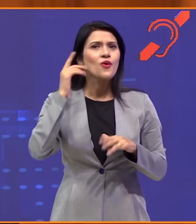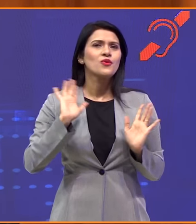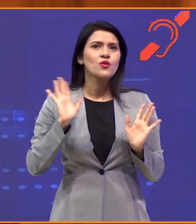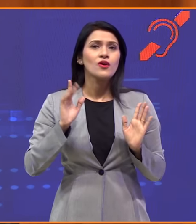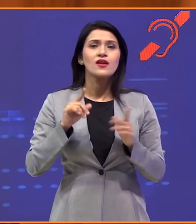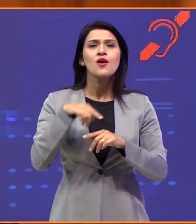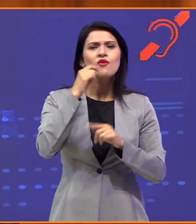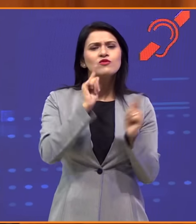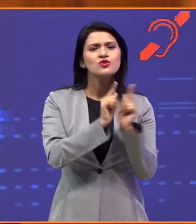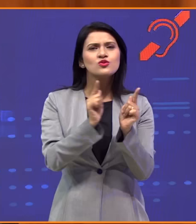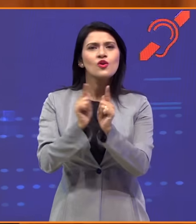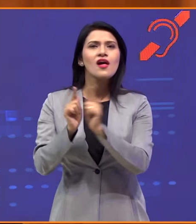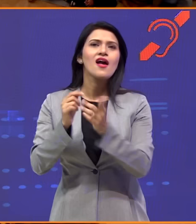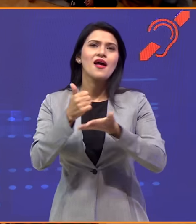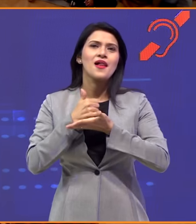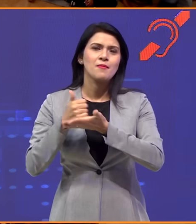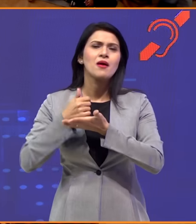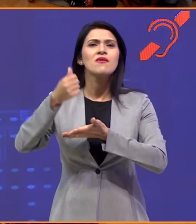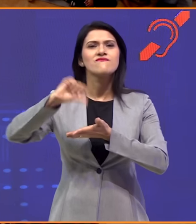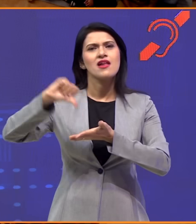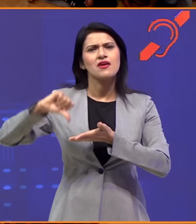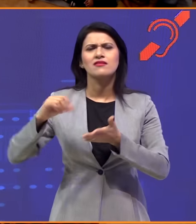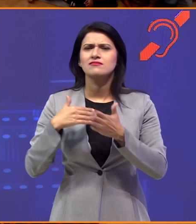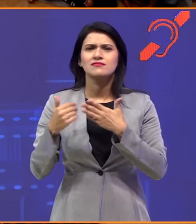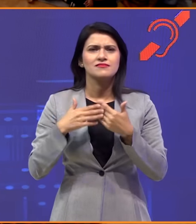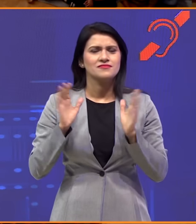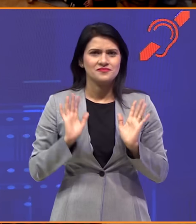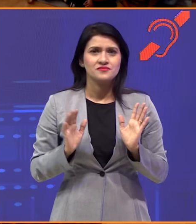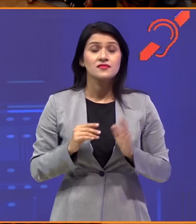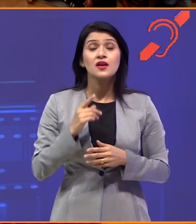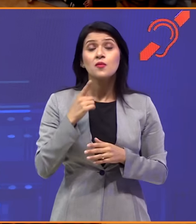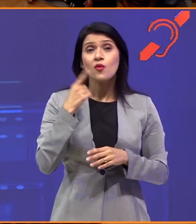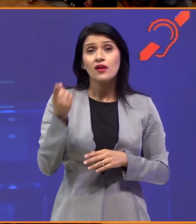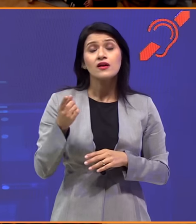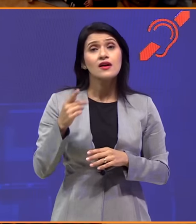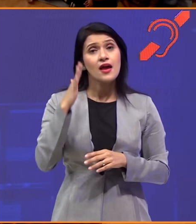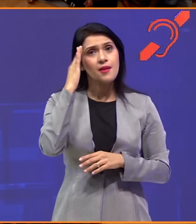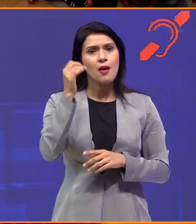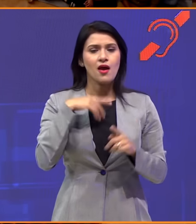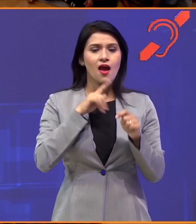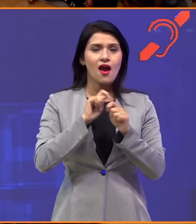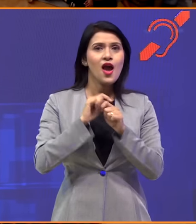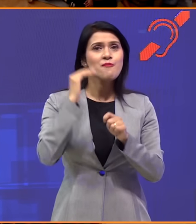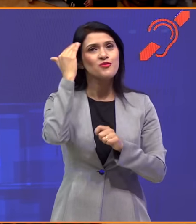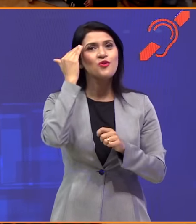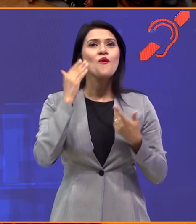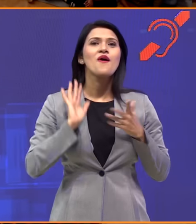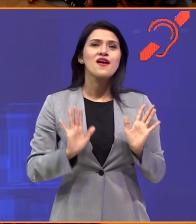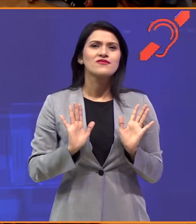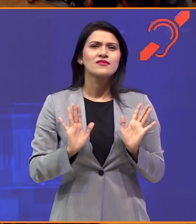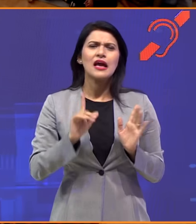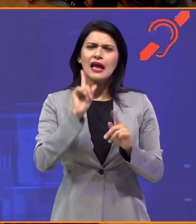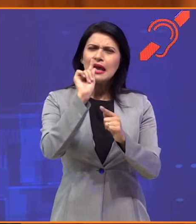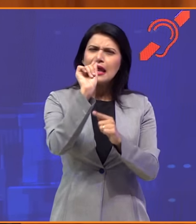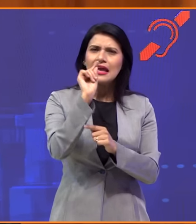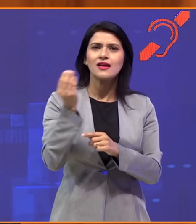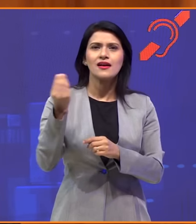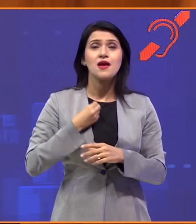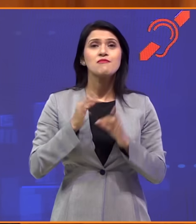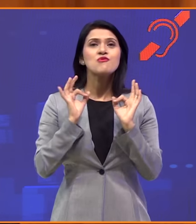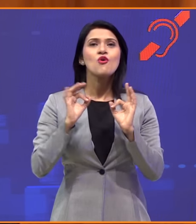फिल्में हेल्प करी लेकिन रजत जी एक चीज मुझे बहुत पता थी कि यार मुझे काम आता है मुझे बस एक रोल चाहिए